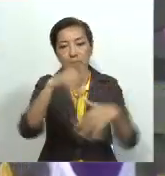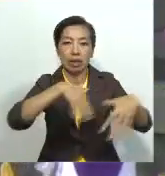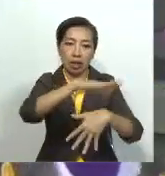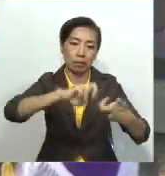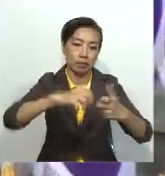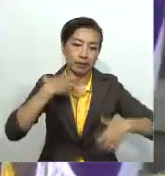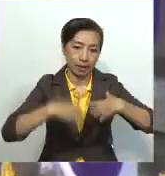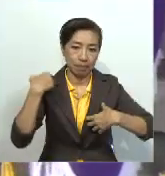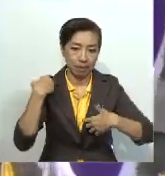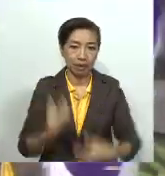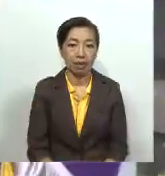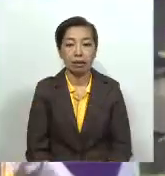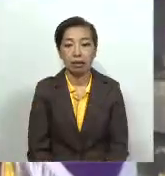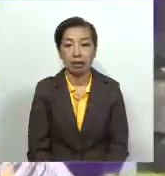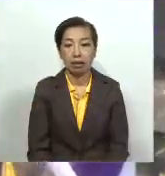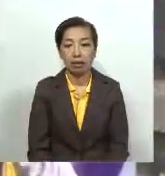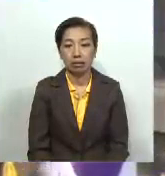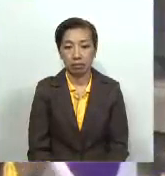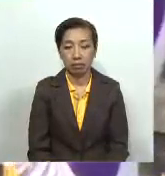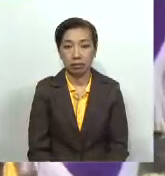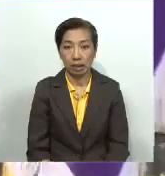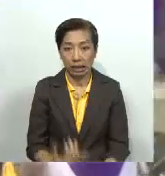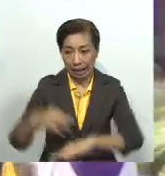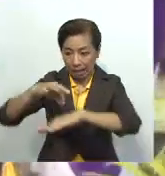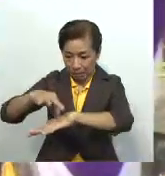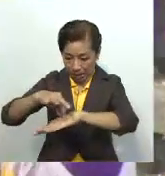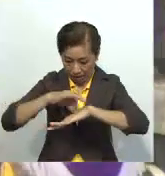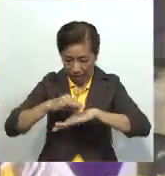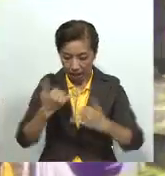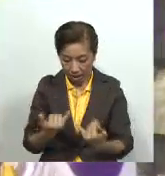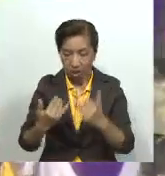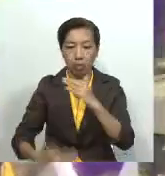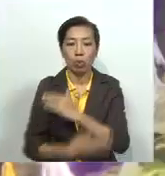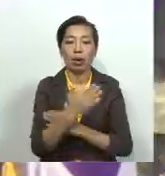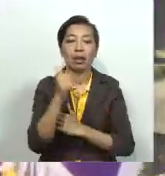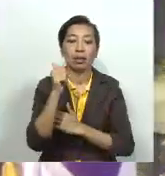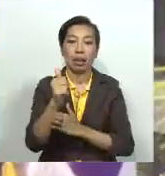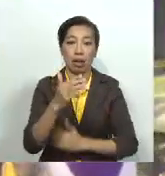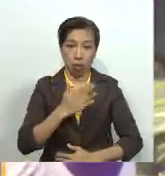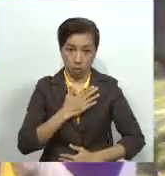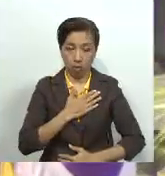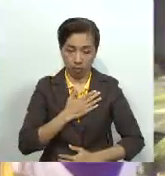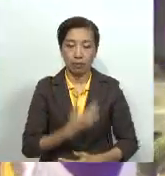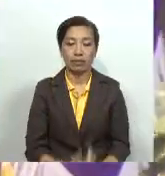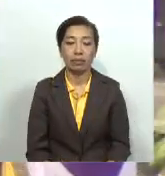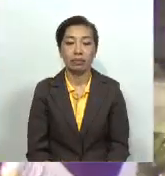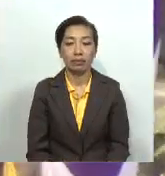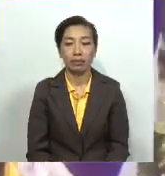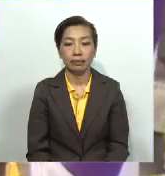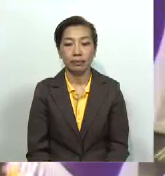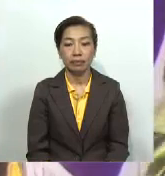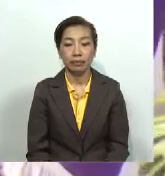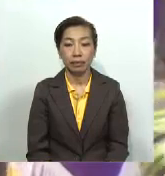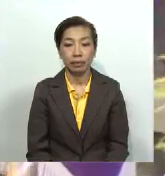การมารับตำแหน่งหน้าที่ในครั้งนี้นับได้ว่าเป็นโอกาสที่ดีของผม